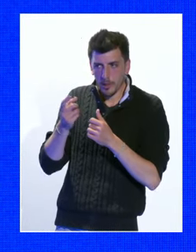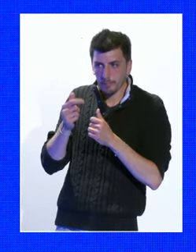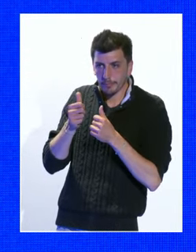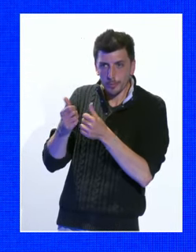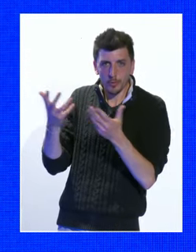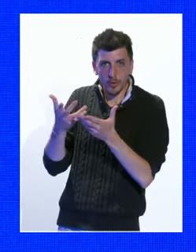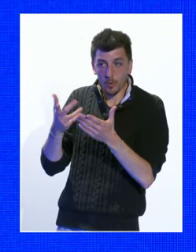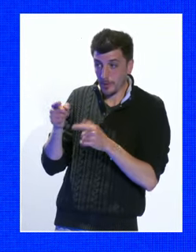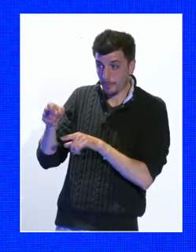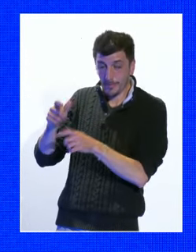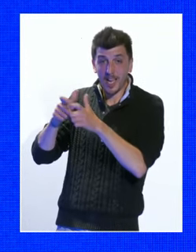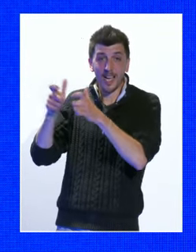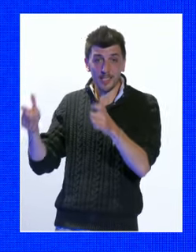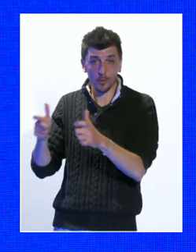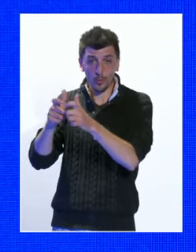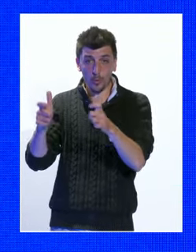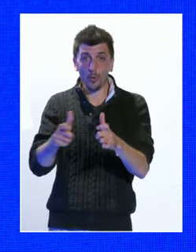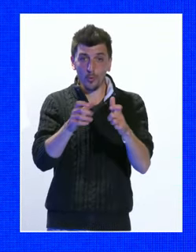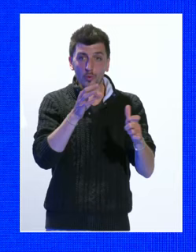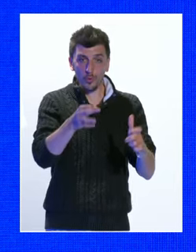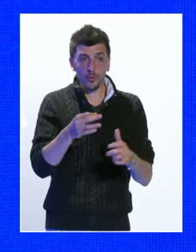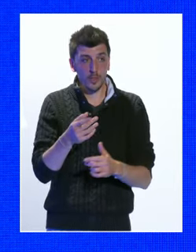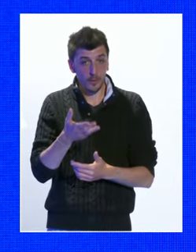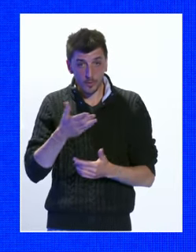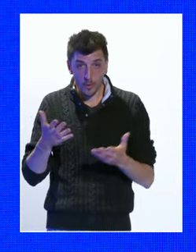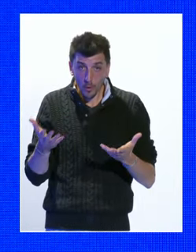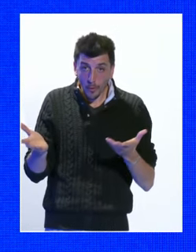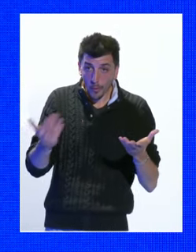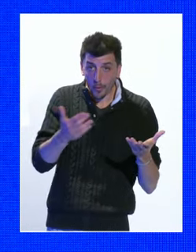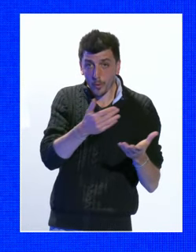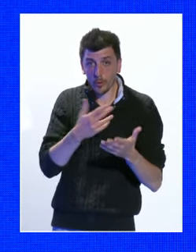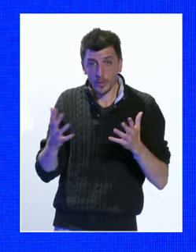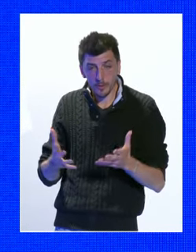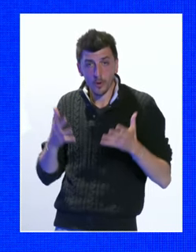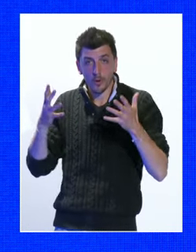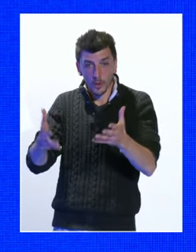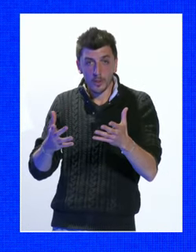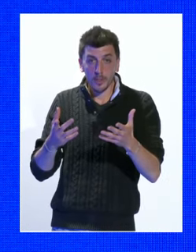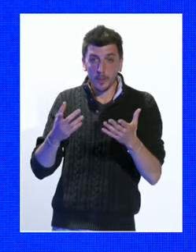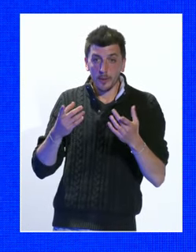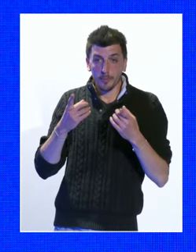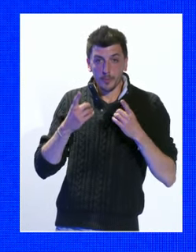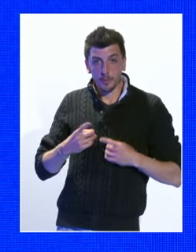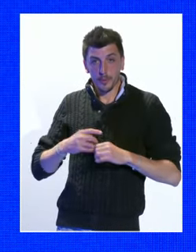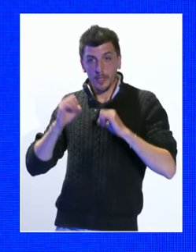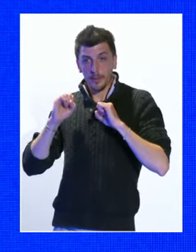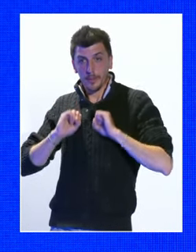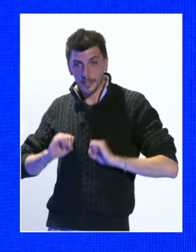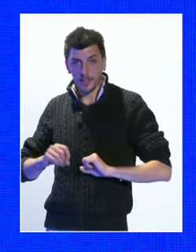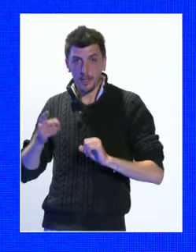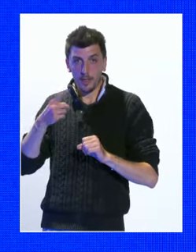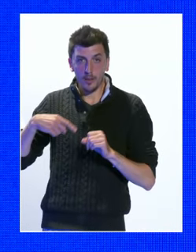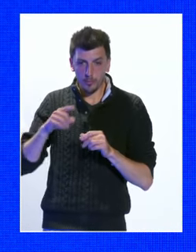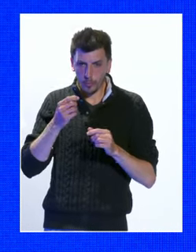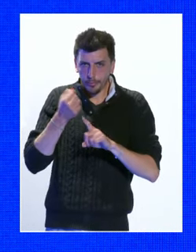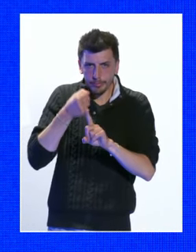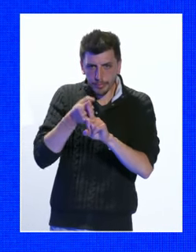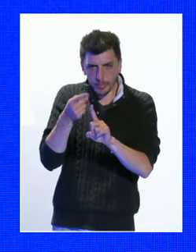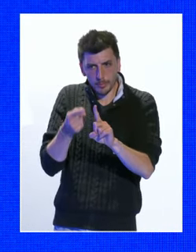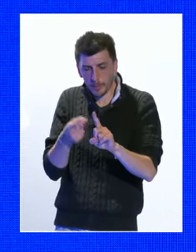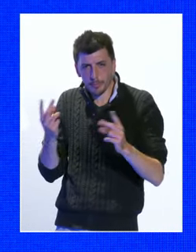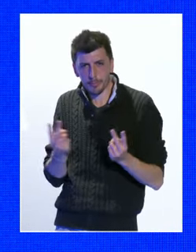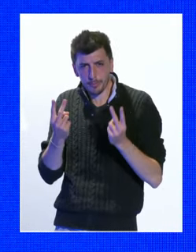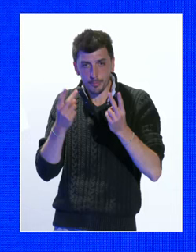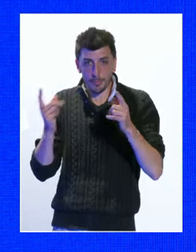Et je nous encourage à nous engager à l'Assemblée nationale, au Sénat, dans ce combat qui est vital pour l'évolution de